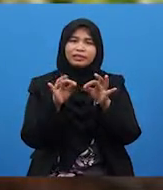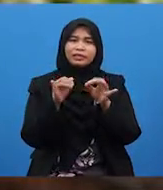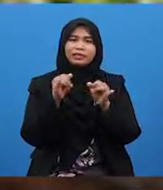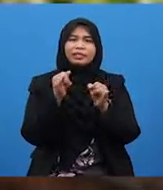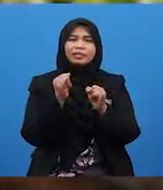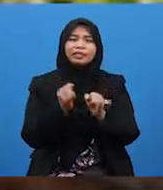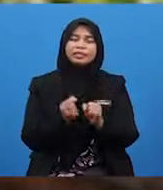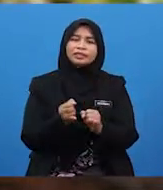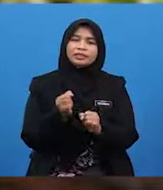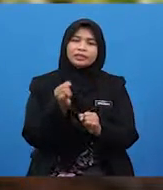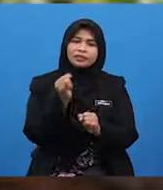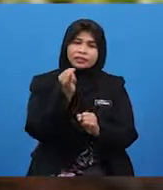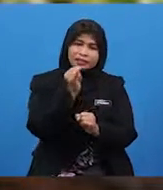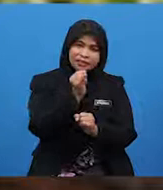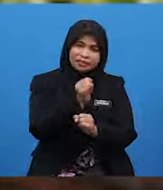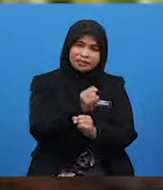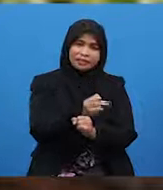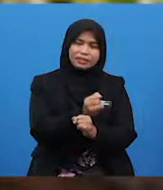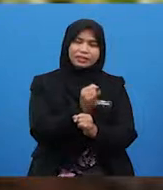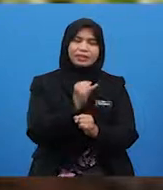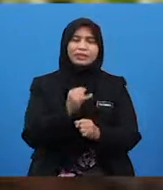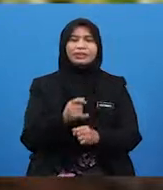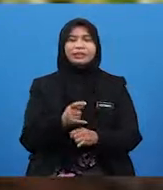kisah jiran tetangga.